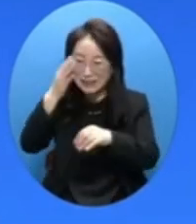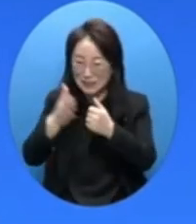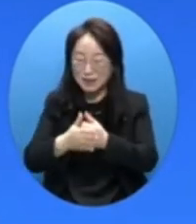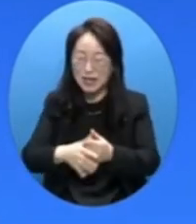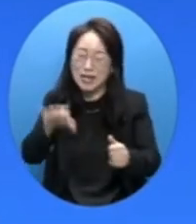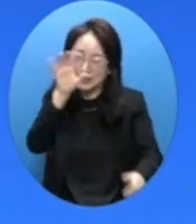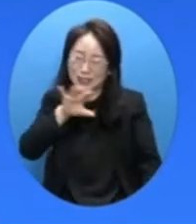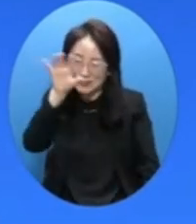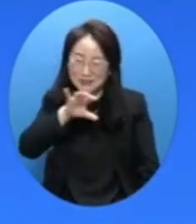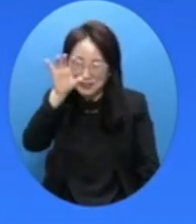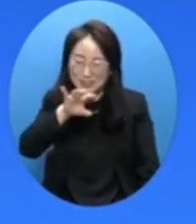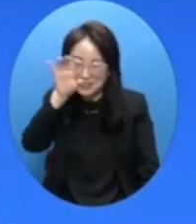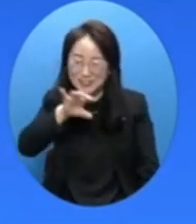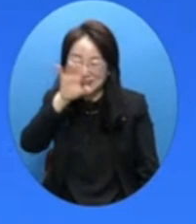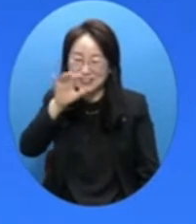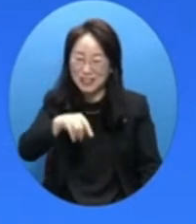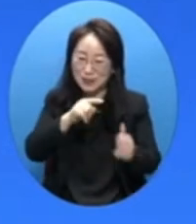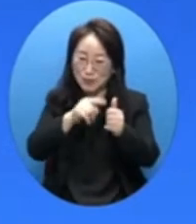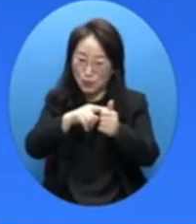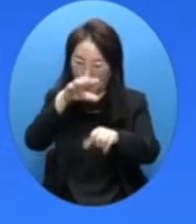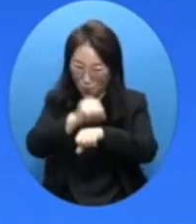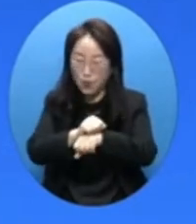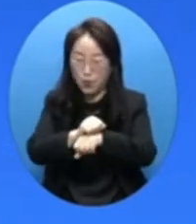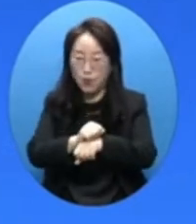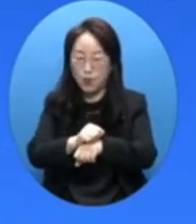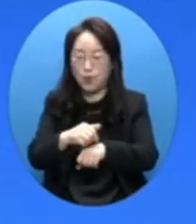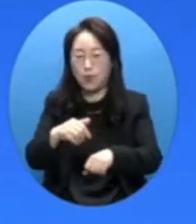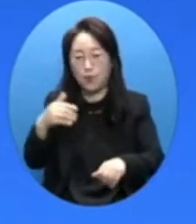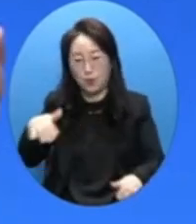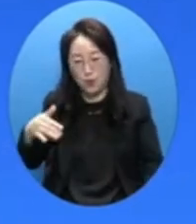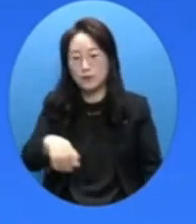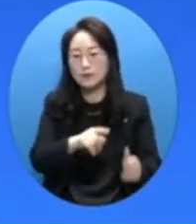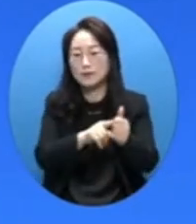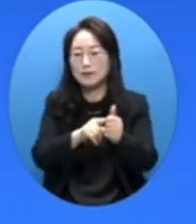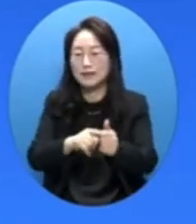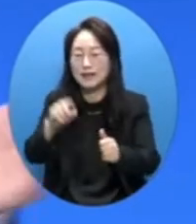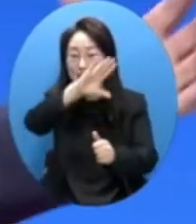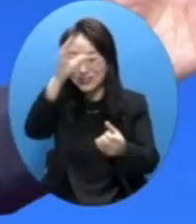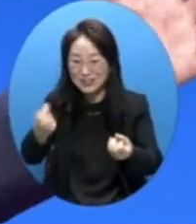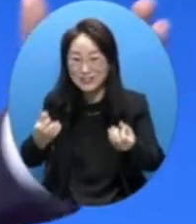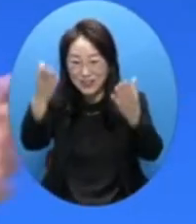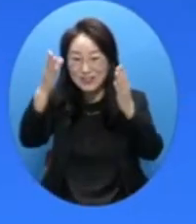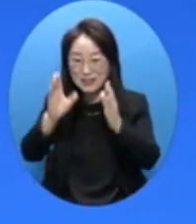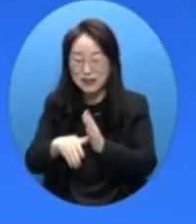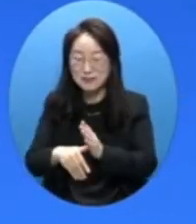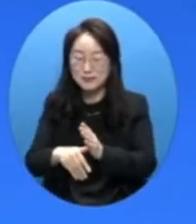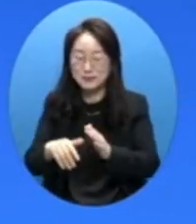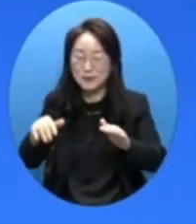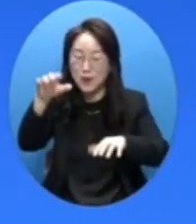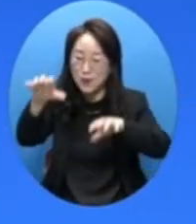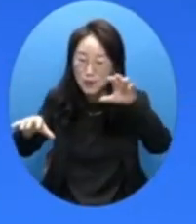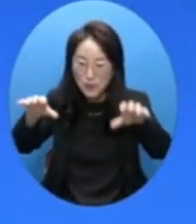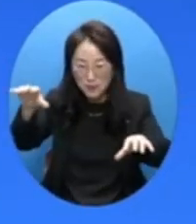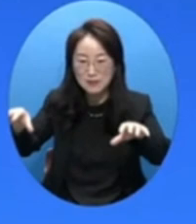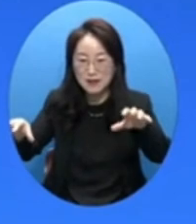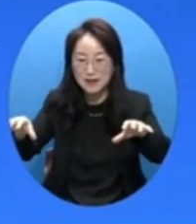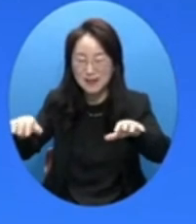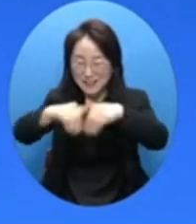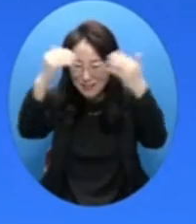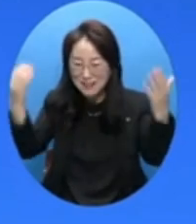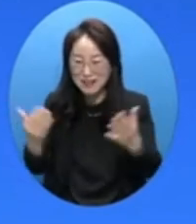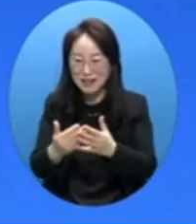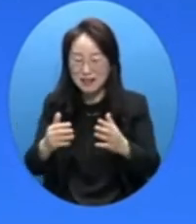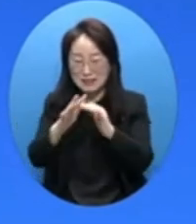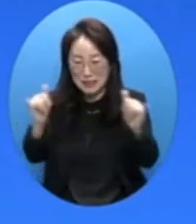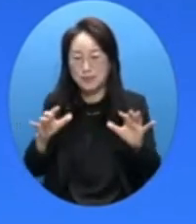하고 또 하고 했는데 아주 원래 제가 고찰했습니다 성탄절 저녁이 됐습니다 온 마을 사람들이